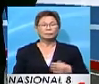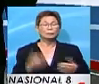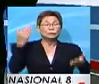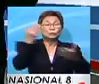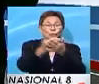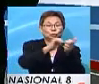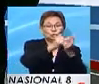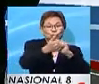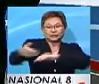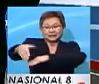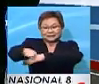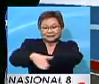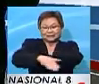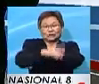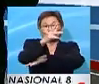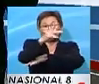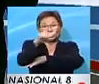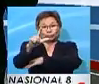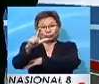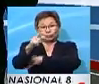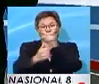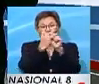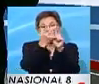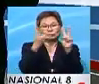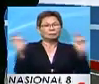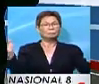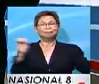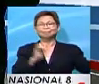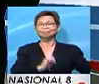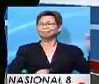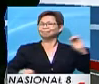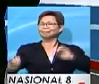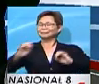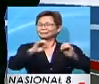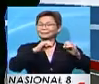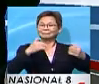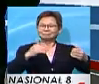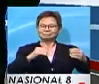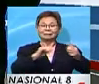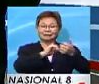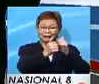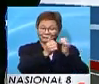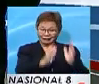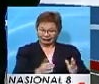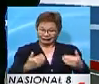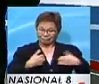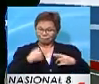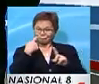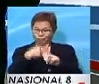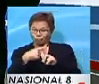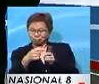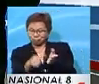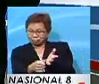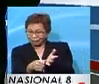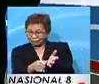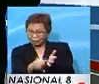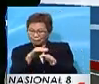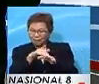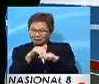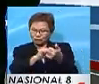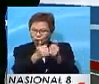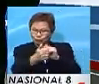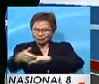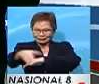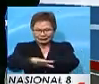menjelang sukan C Kuala Lumpur 2017 tiada tempat buat atlet yang didapati positif menggunakan bahan telarang padaas